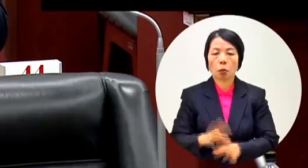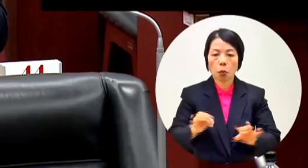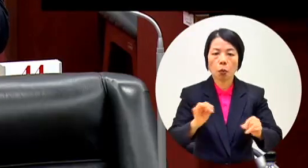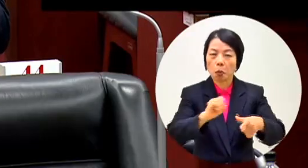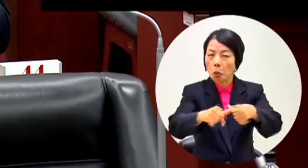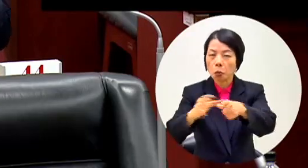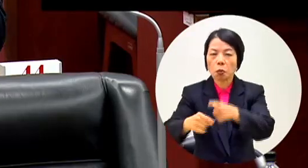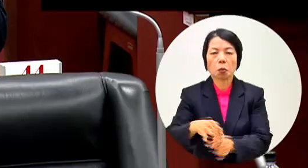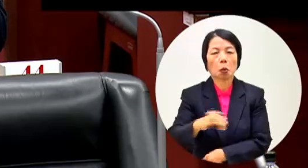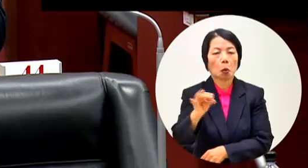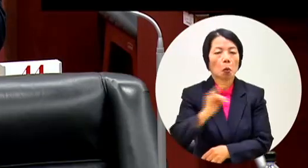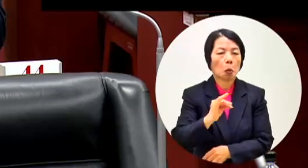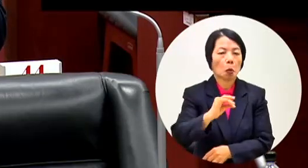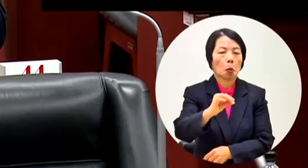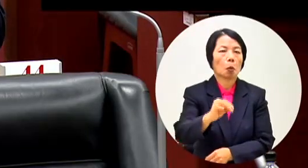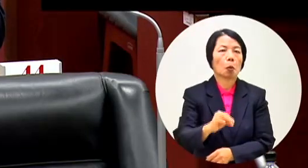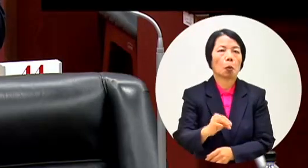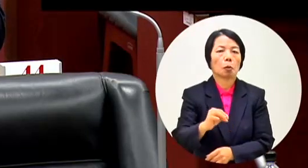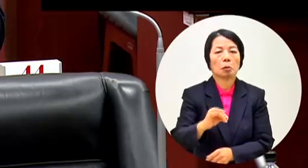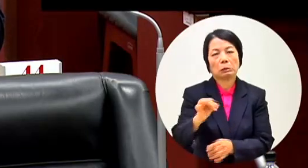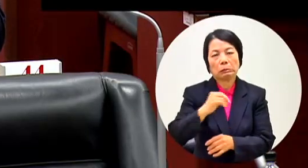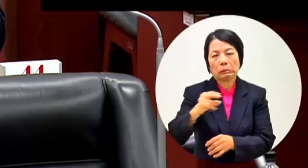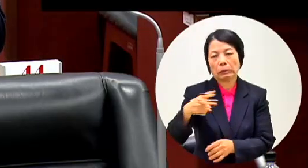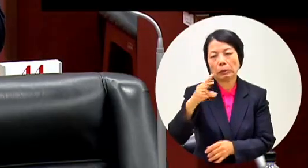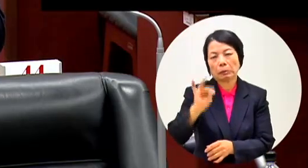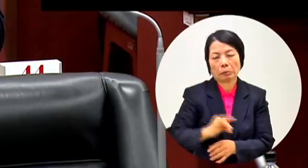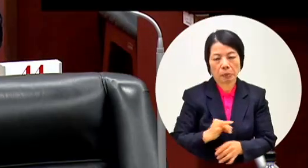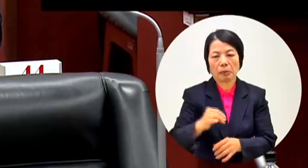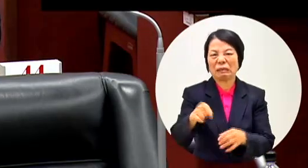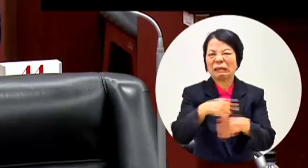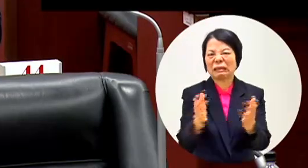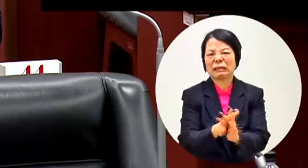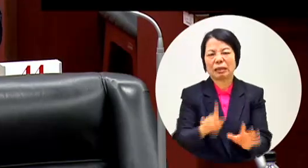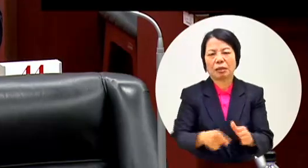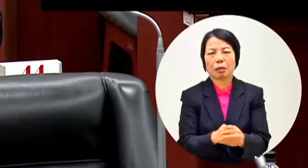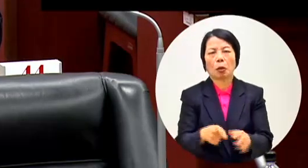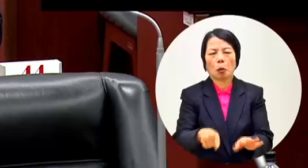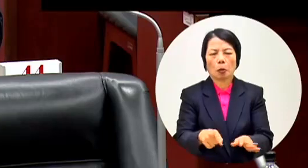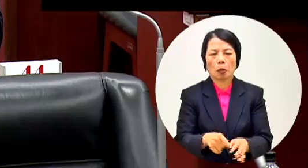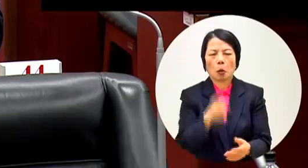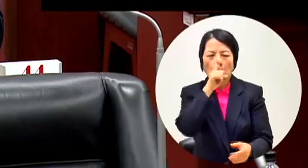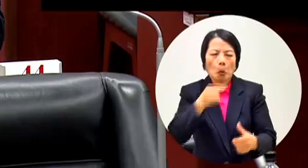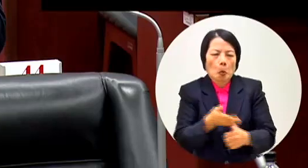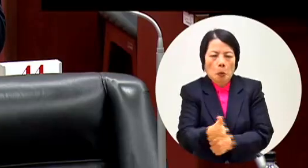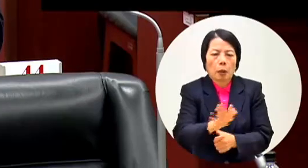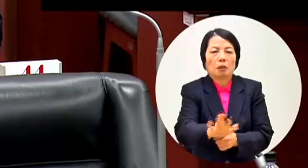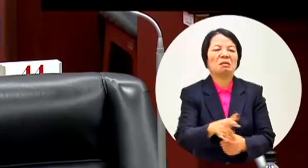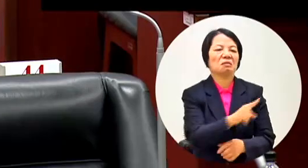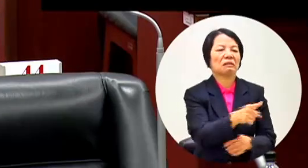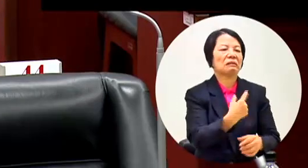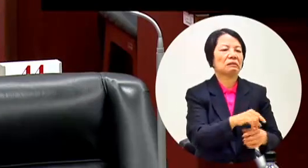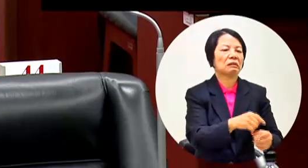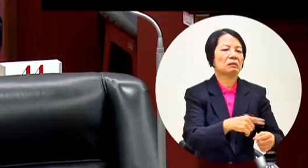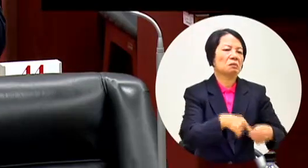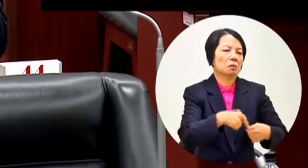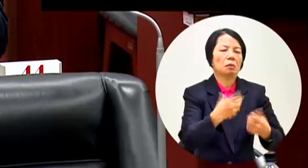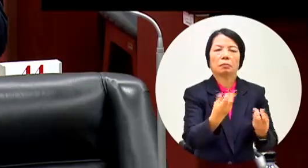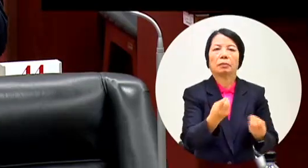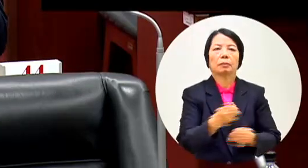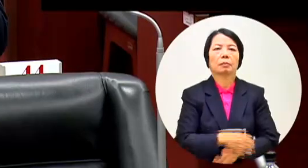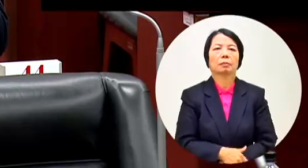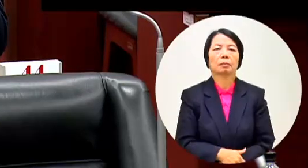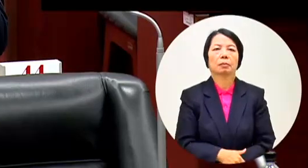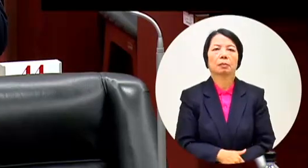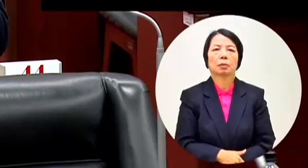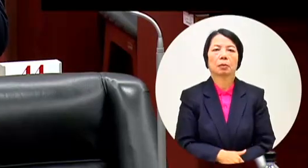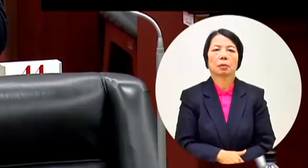放假赛一堆，迄个免啦，阿伯买了吼，有好康买来吼，歹康都无要信的吼，我叫伊水人吼，忙来高雄只交